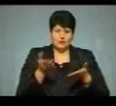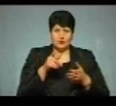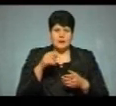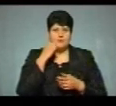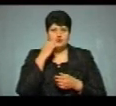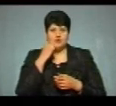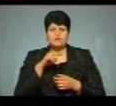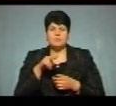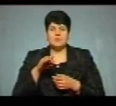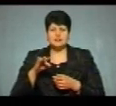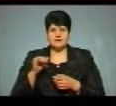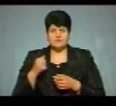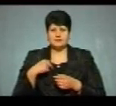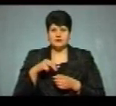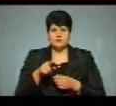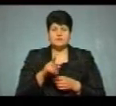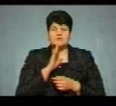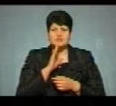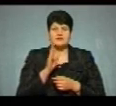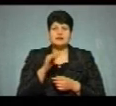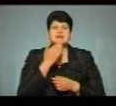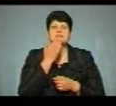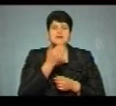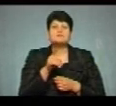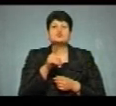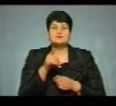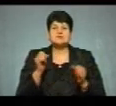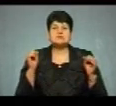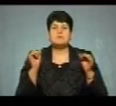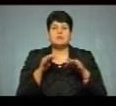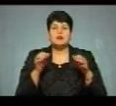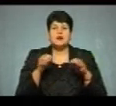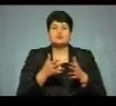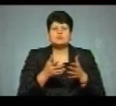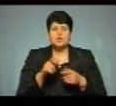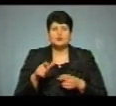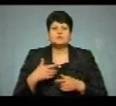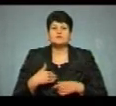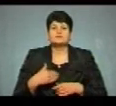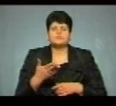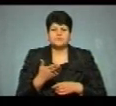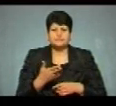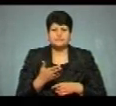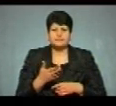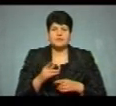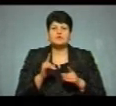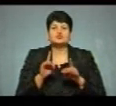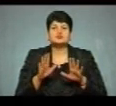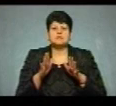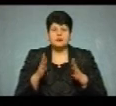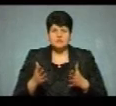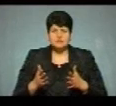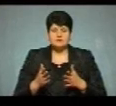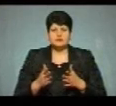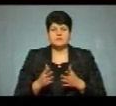Я дивлюся, він вийшов. Я кажу, дідуся, давайте спитаємося його, що тут таке збираються до... Ну, збираються якісь люди до церкви. Що тут таке сталося? Ну, і